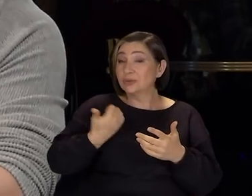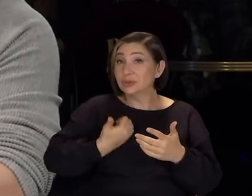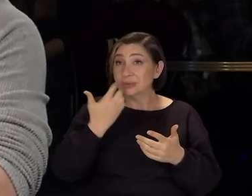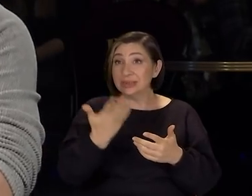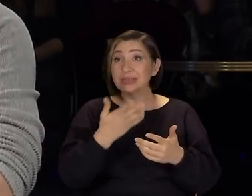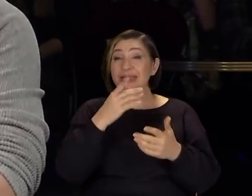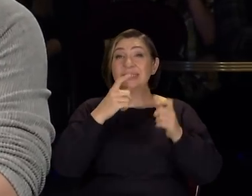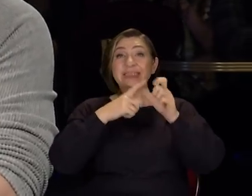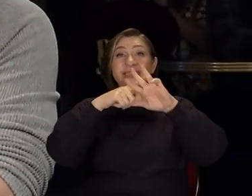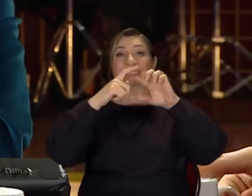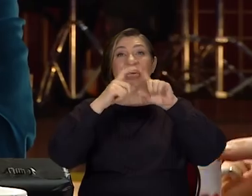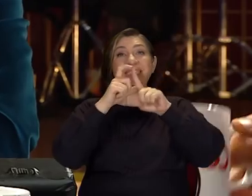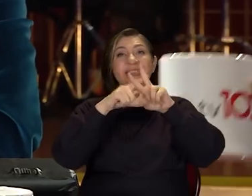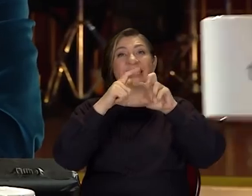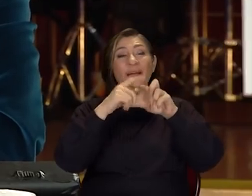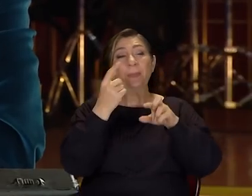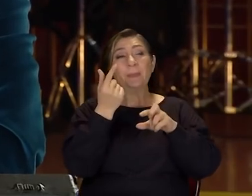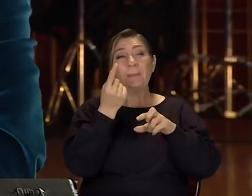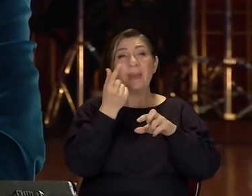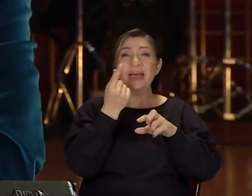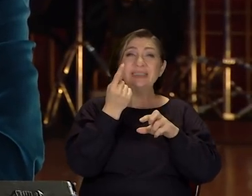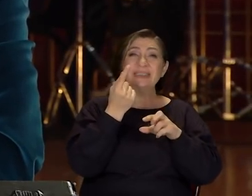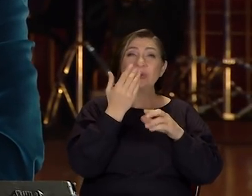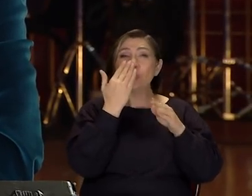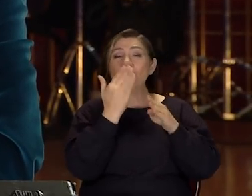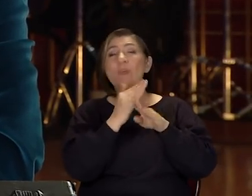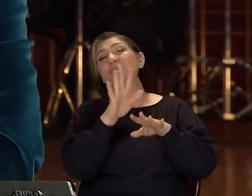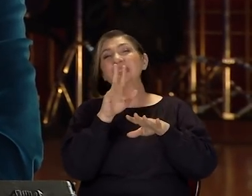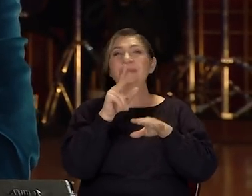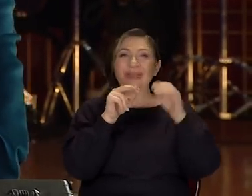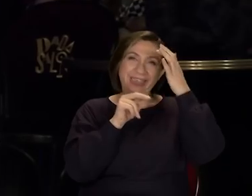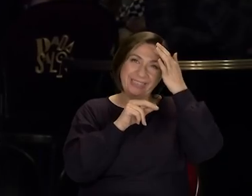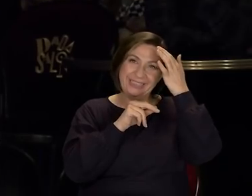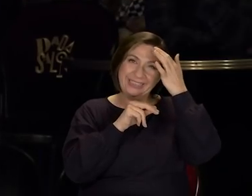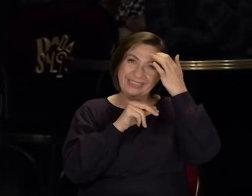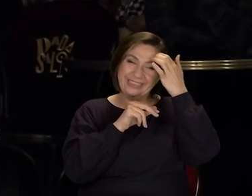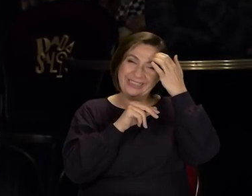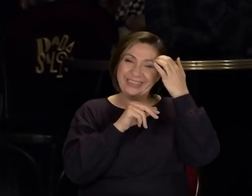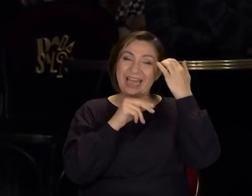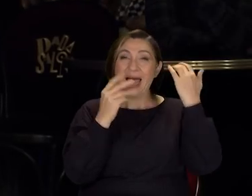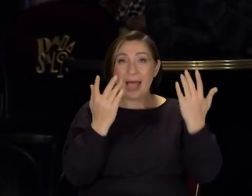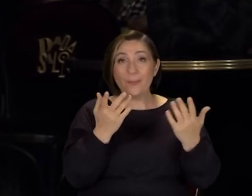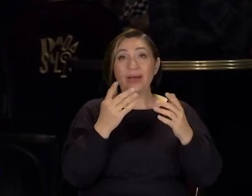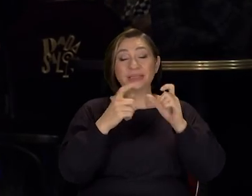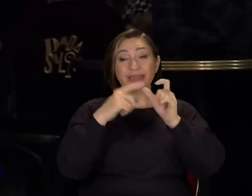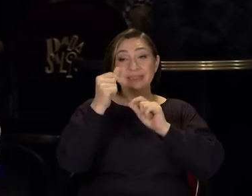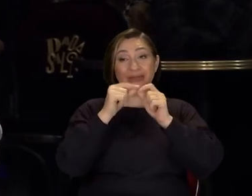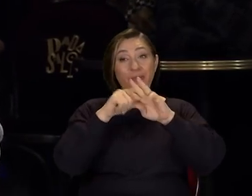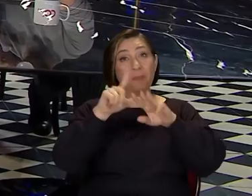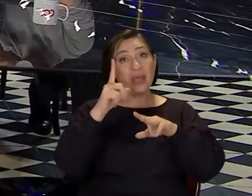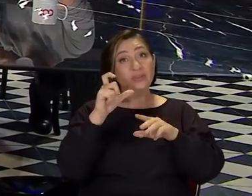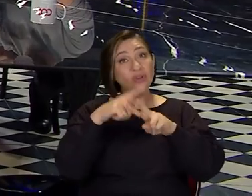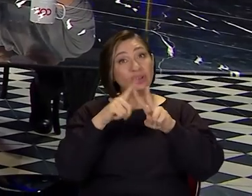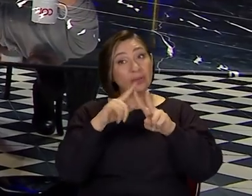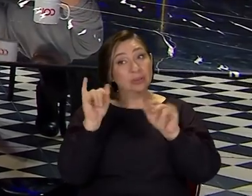Evet. Serdar Ortaç bir tek çok şey olmuyor yani. Serdar Ortaç olmuyor fakat mesela Sibel Can Hanım'ın da